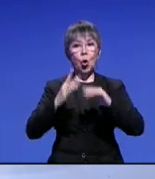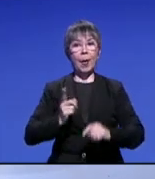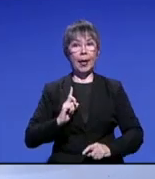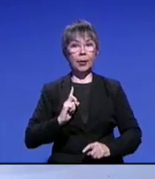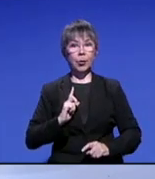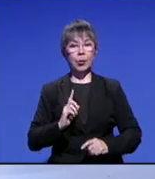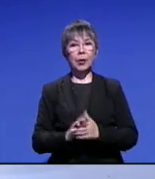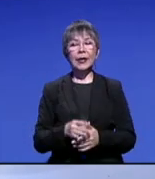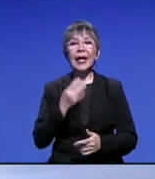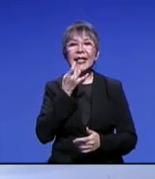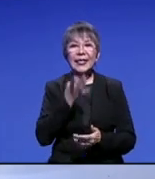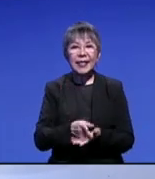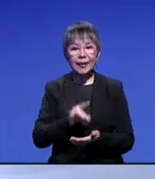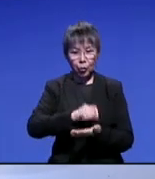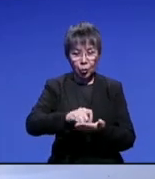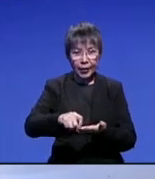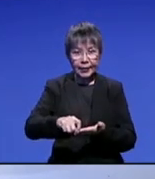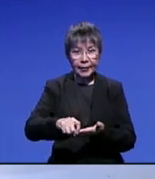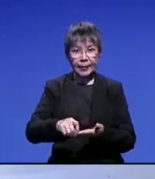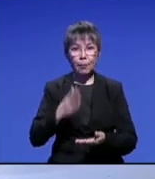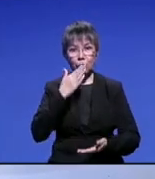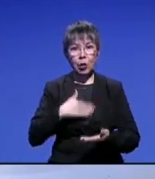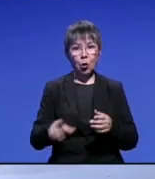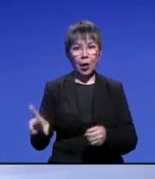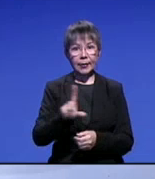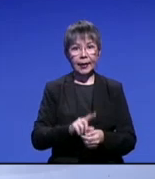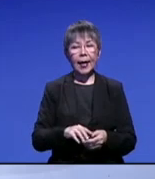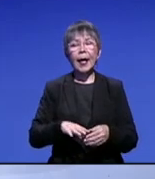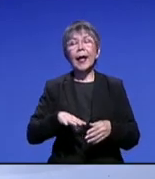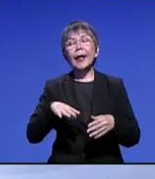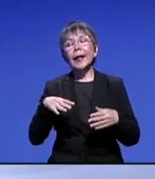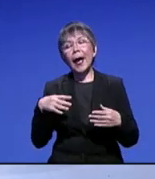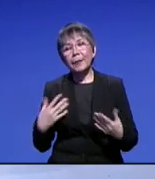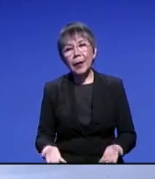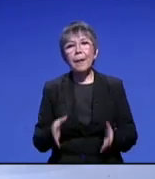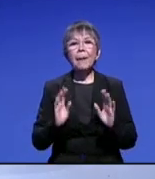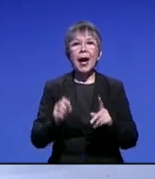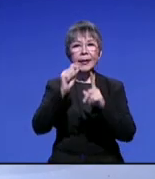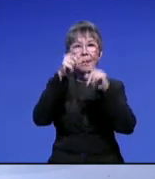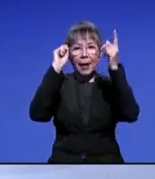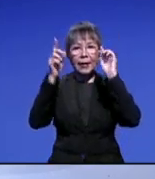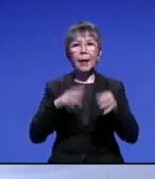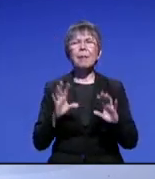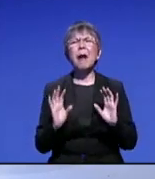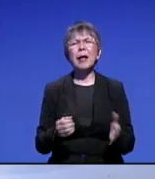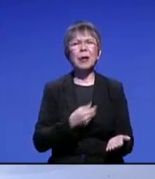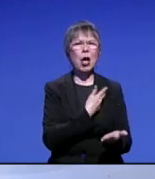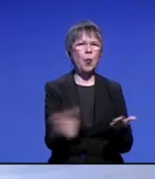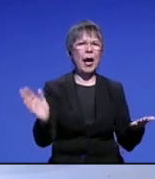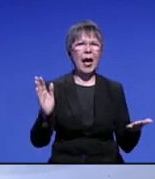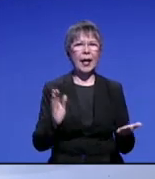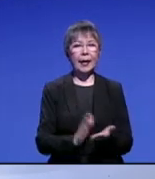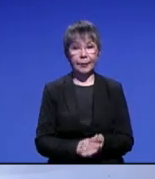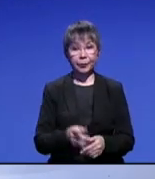swasta dengan izin tertulis pemilik lokasi. Sayangnya, masih banyak partai yang melakukan pelanggaran. Nah, lebih